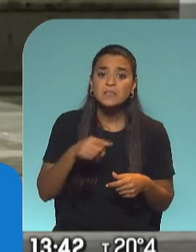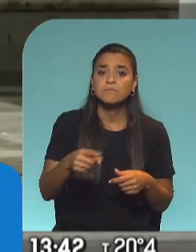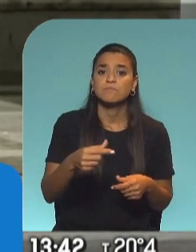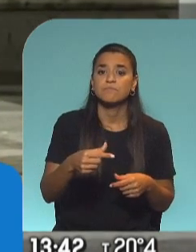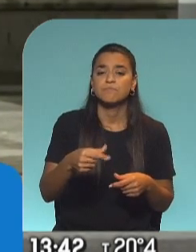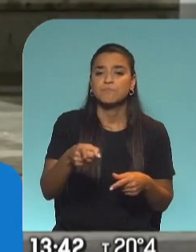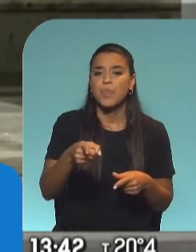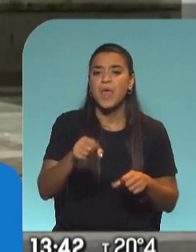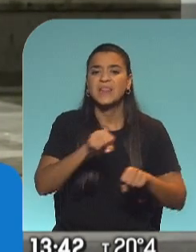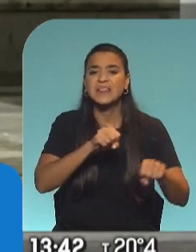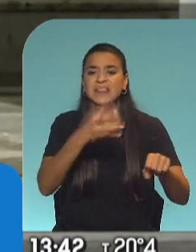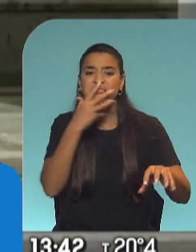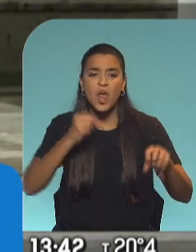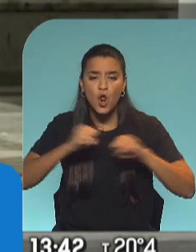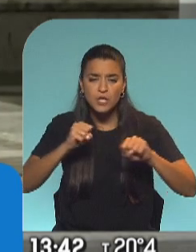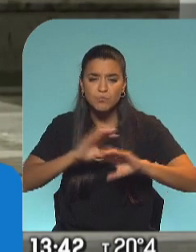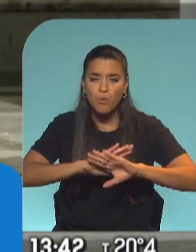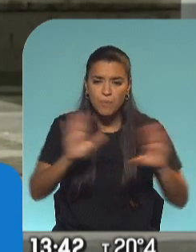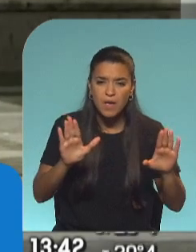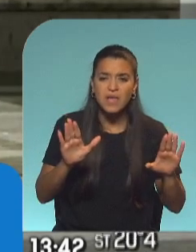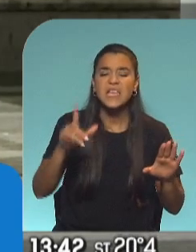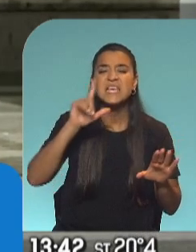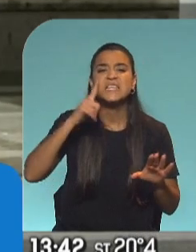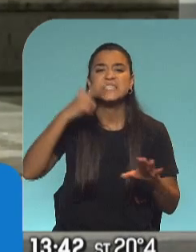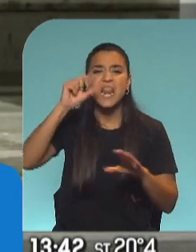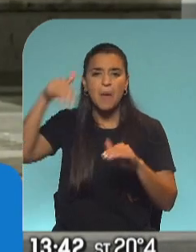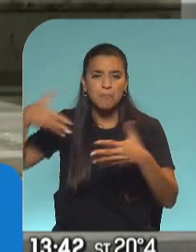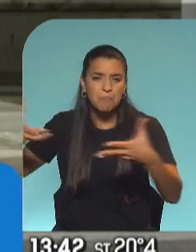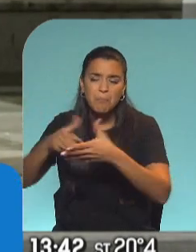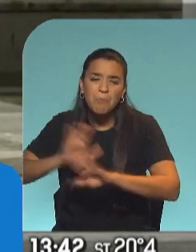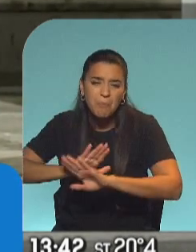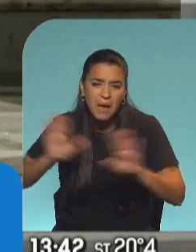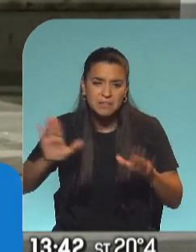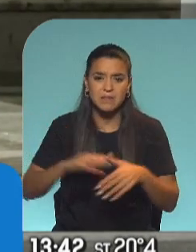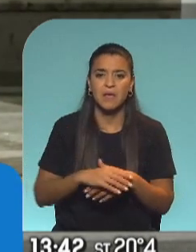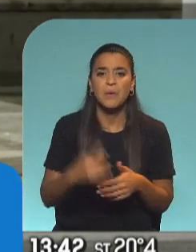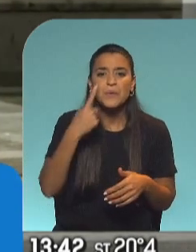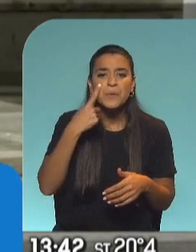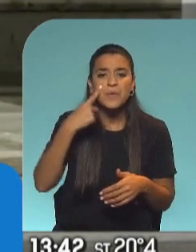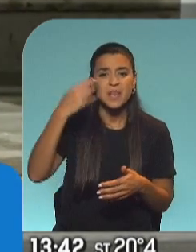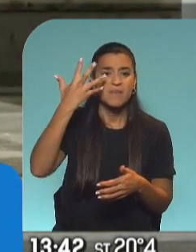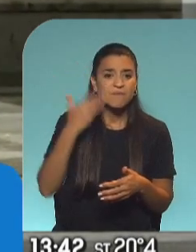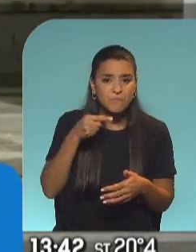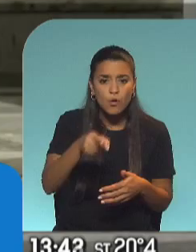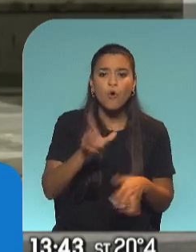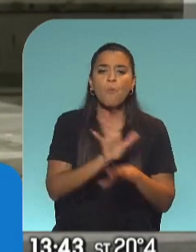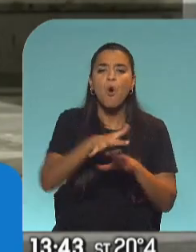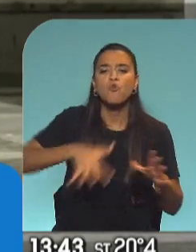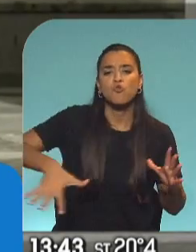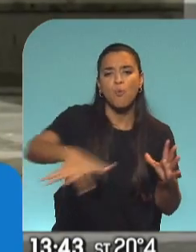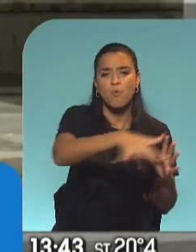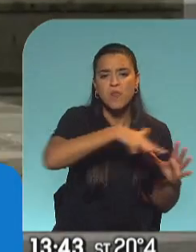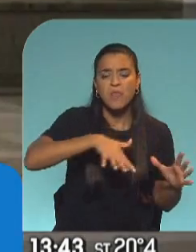volonté de briser les terroristes, de réduire les islamistes, de vivre comme une communauté de